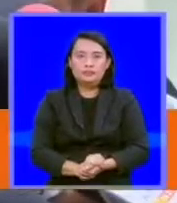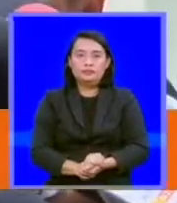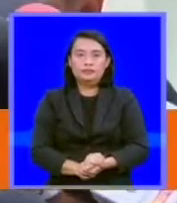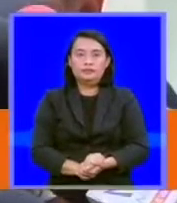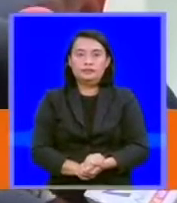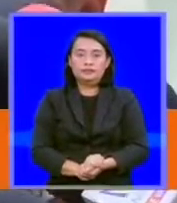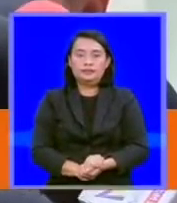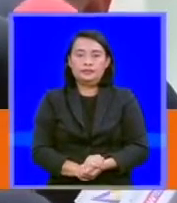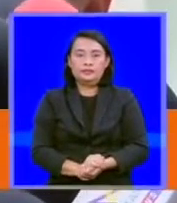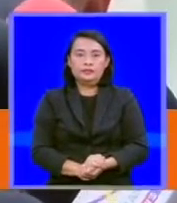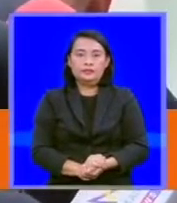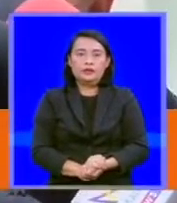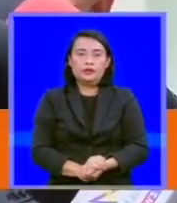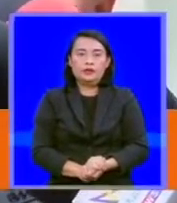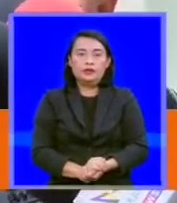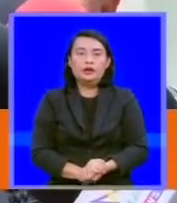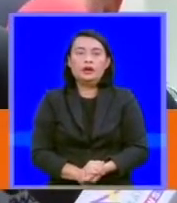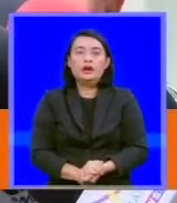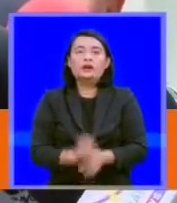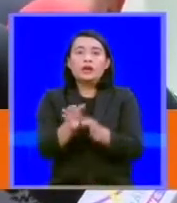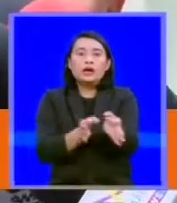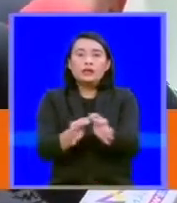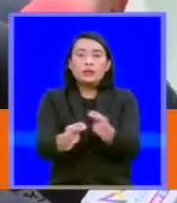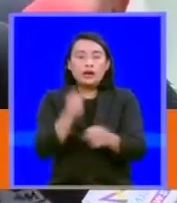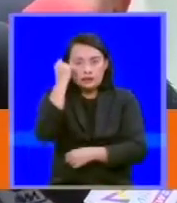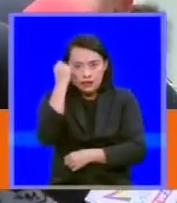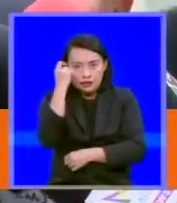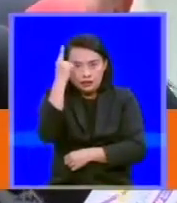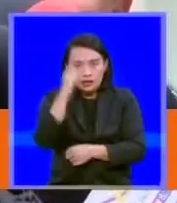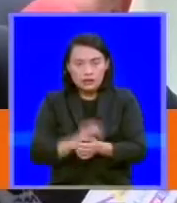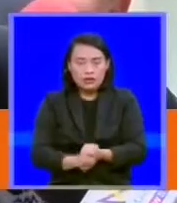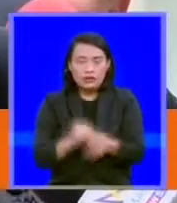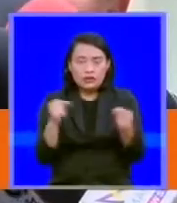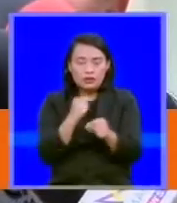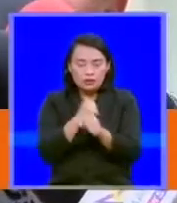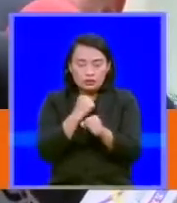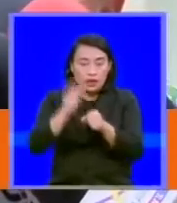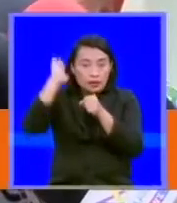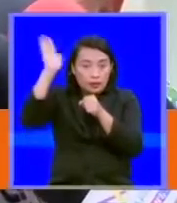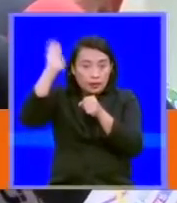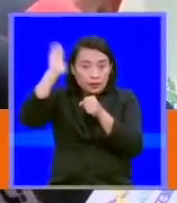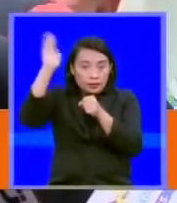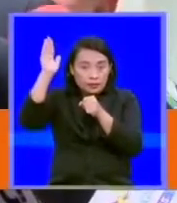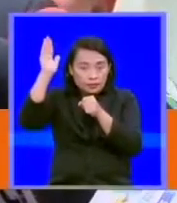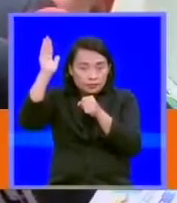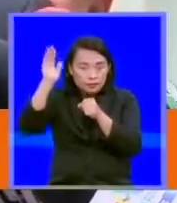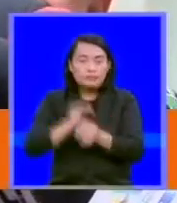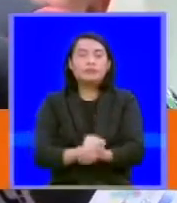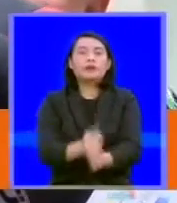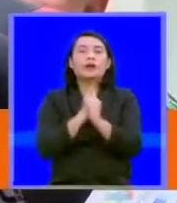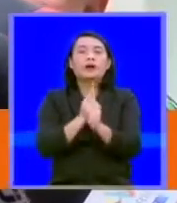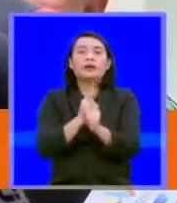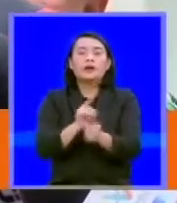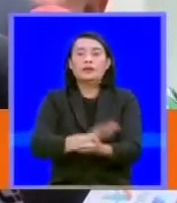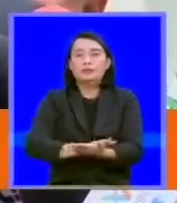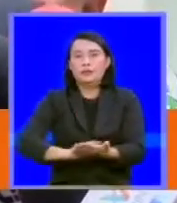ฝ่ายค้านด้วยเพื่อความเข้าใจแล้วก็เพื่อให้การอภิปรายดำเนินการเป็นไปอย่างราบ